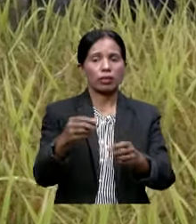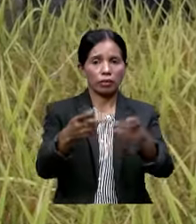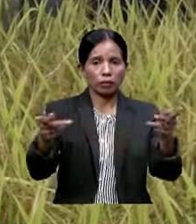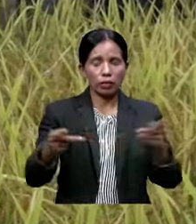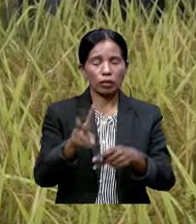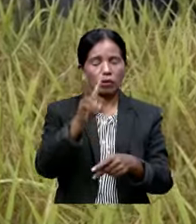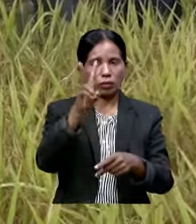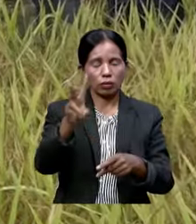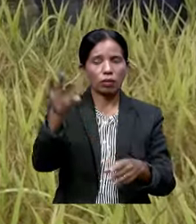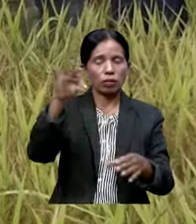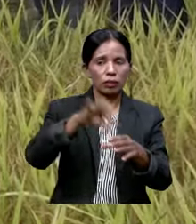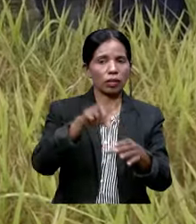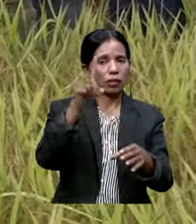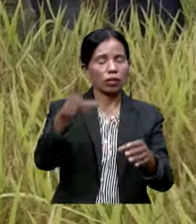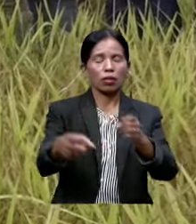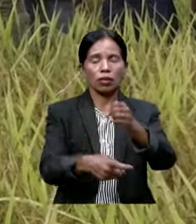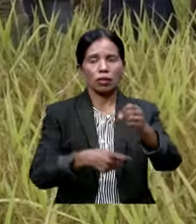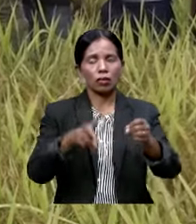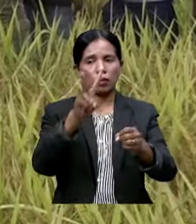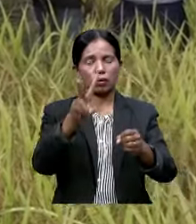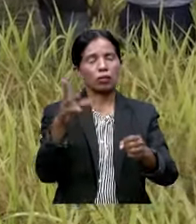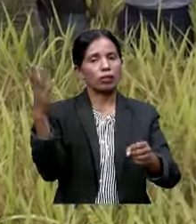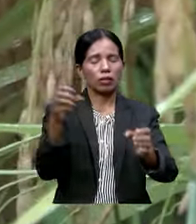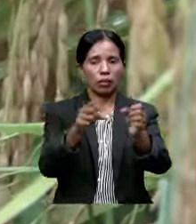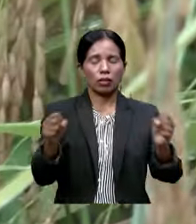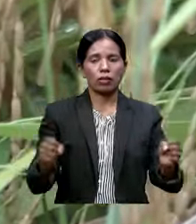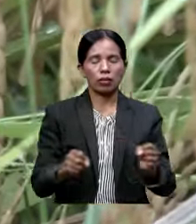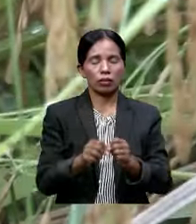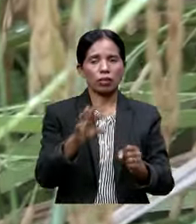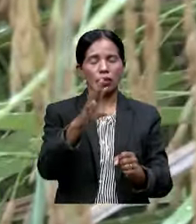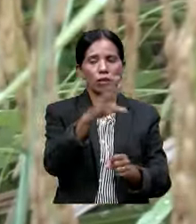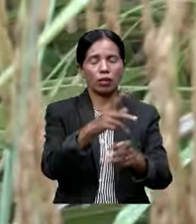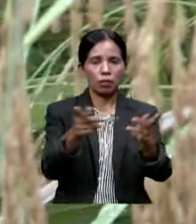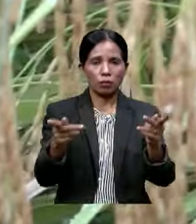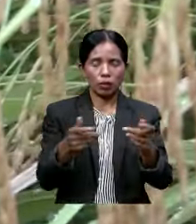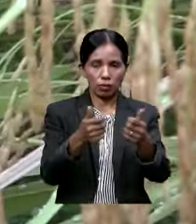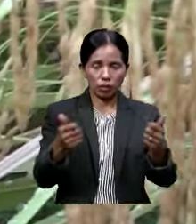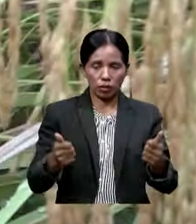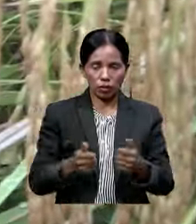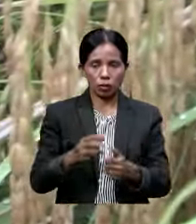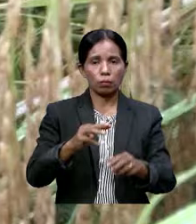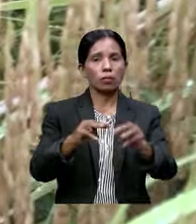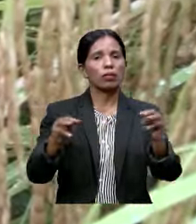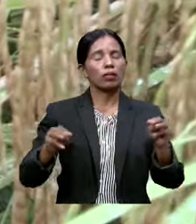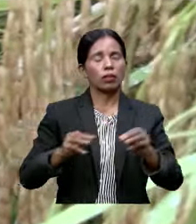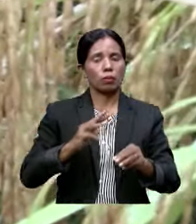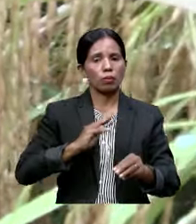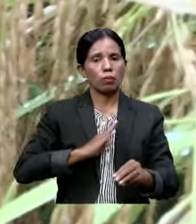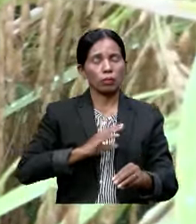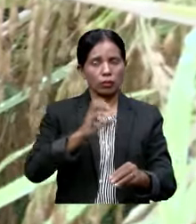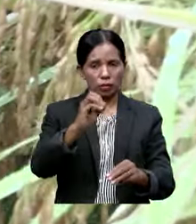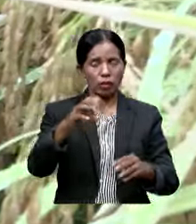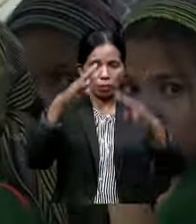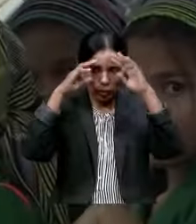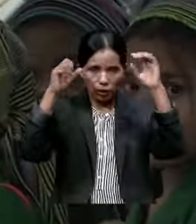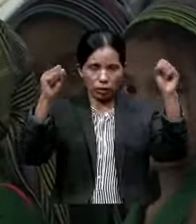Demoplot, Kuda Dala Ida, Kulieta Dala Rua, Iha Suku Raifun, Pos Administrativo Maliana, Municipio Bomenaru. Presidente CCI Teli